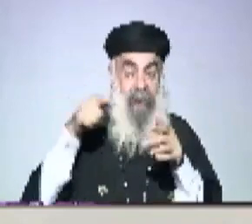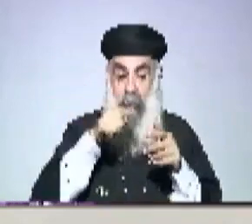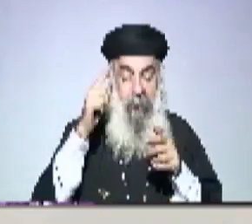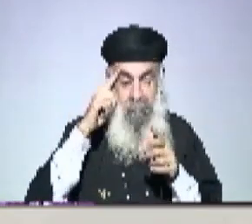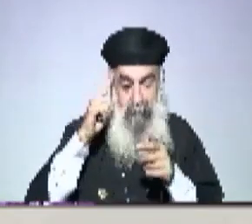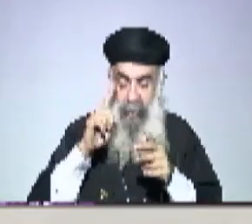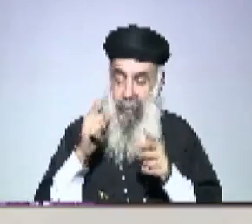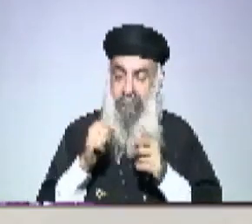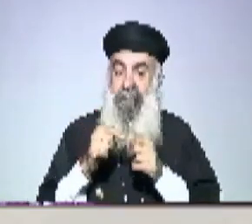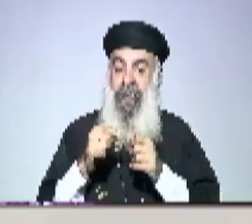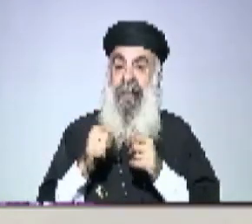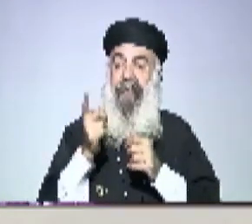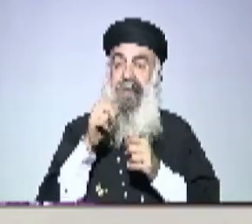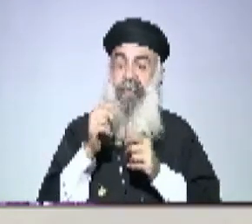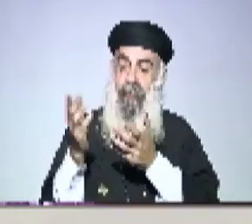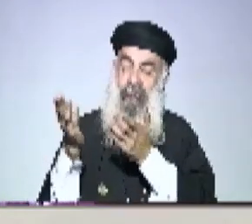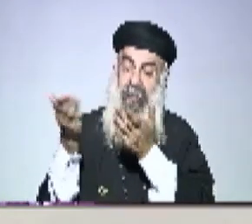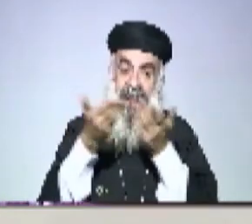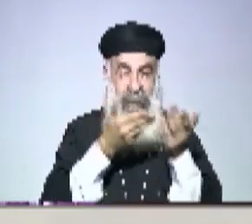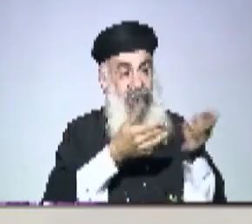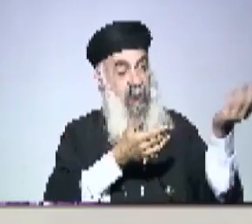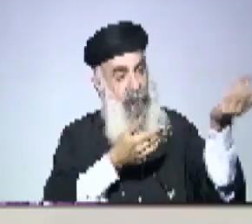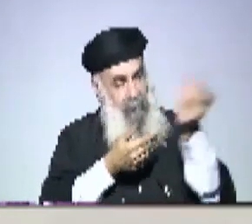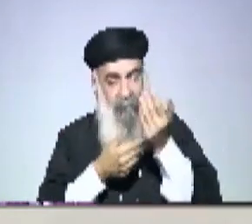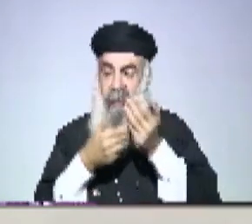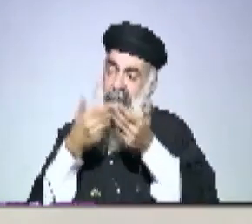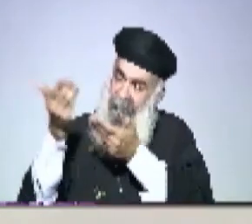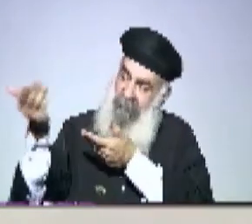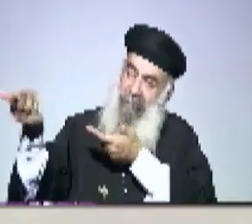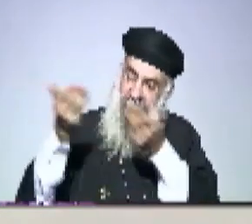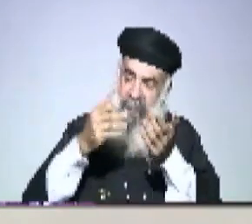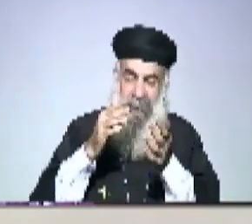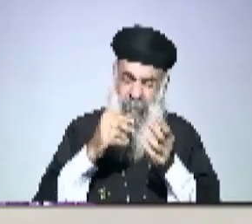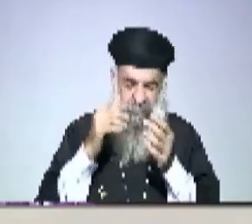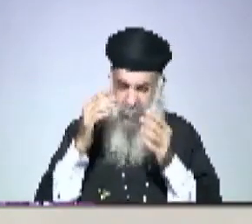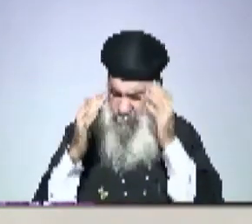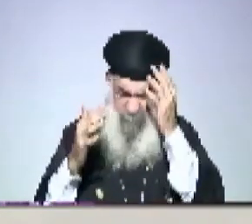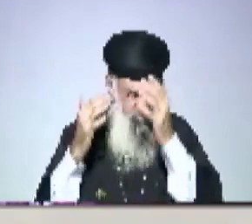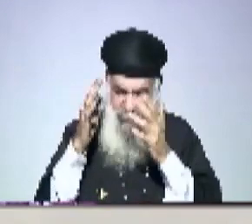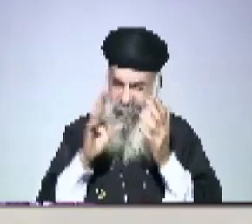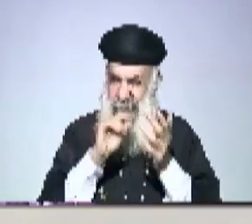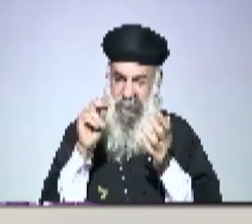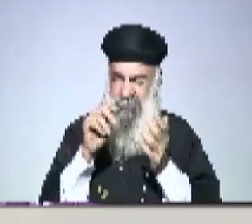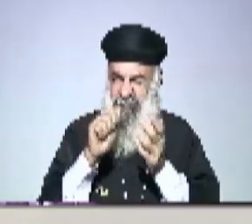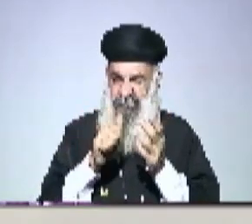ويقول كونوا مضيفين بعضكم بعضا بلا دمدمه بلا دمدمه يعني بلا